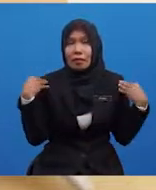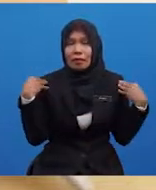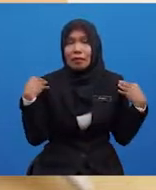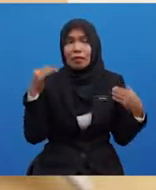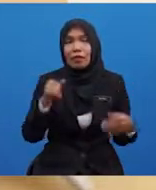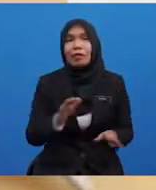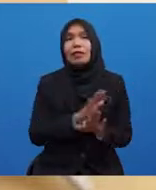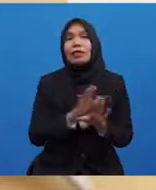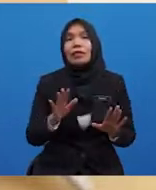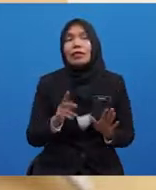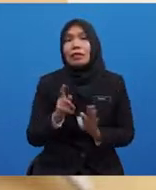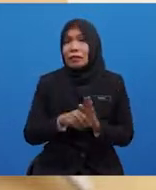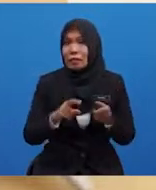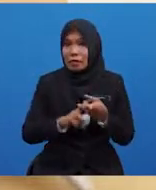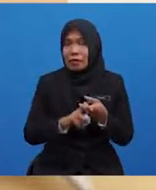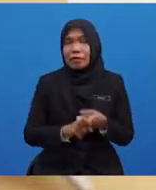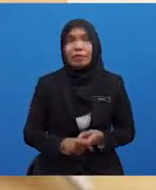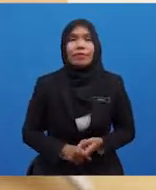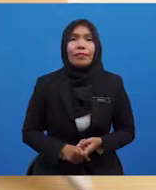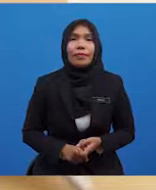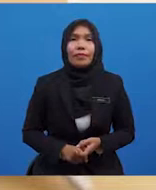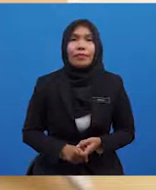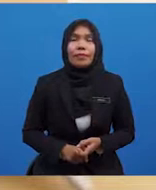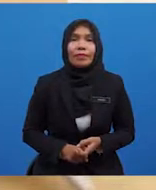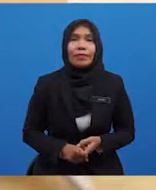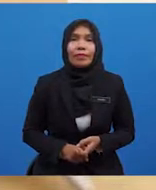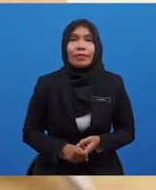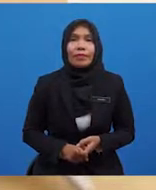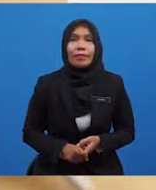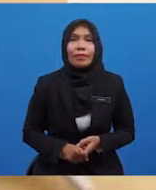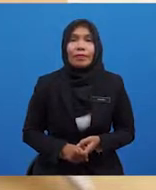kepada satu arah pergerakan sahaja.